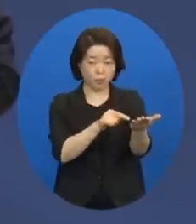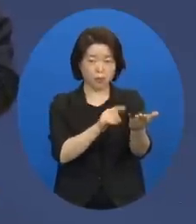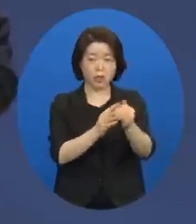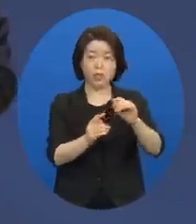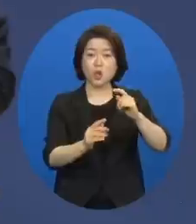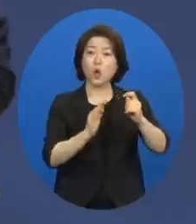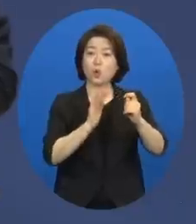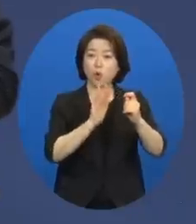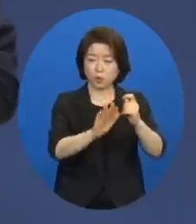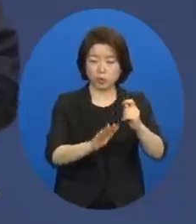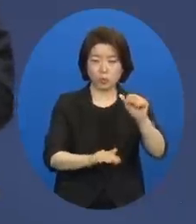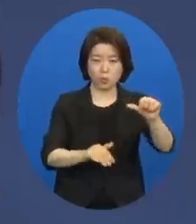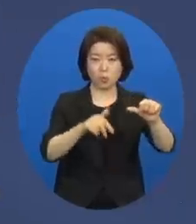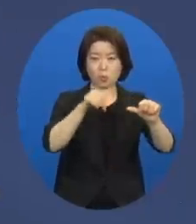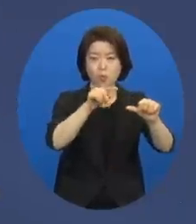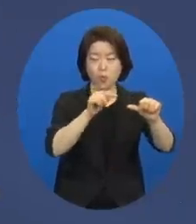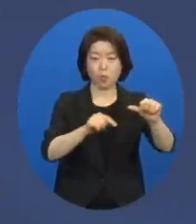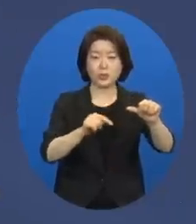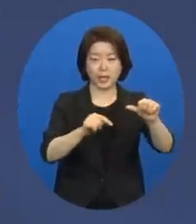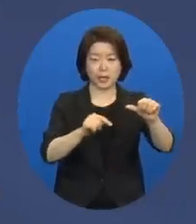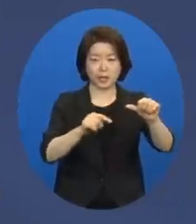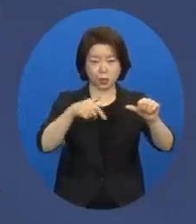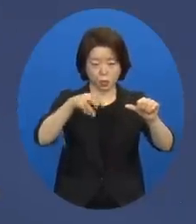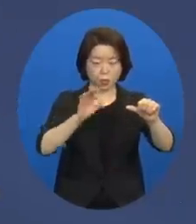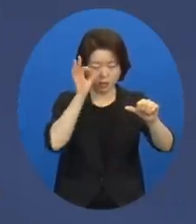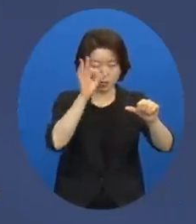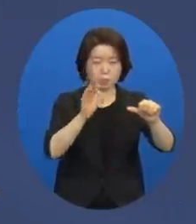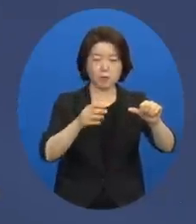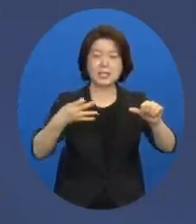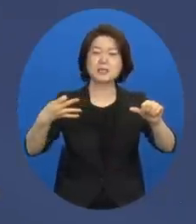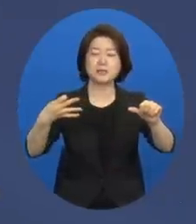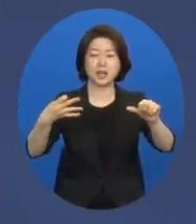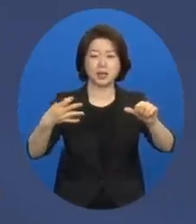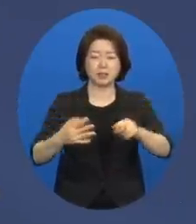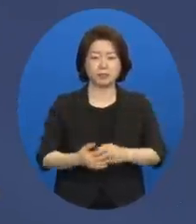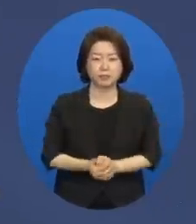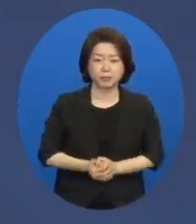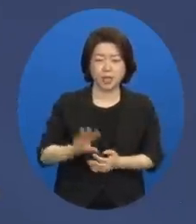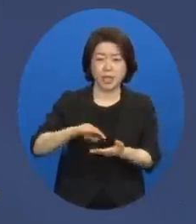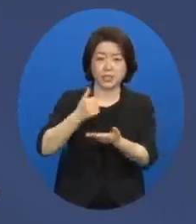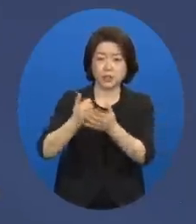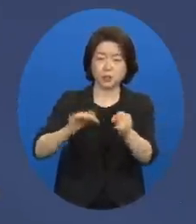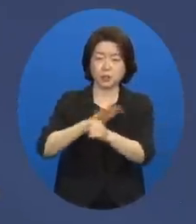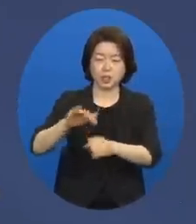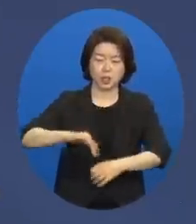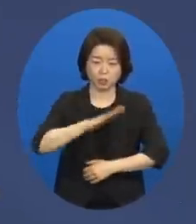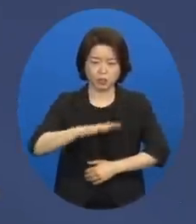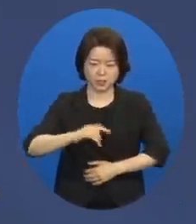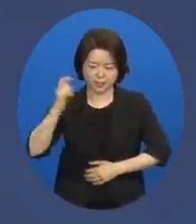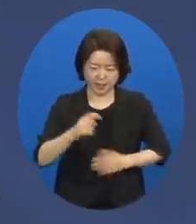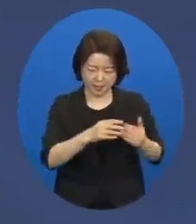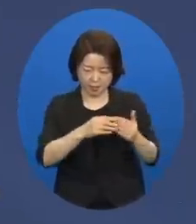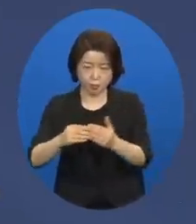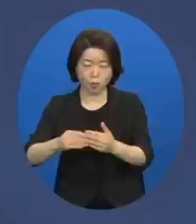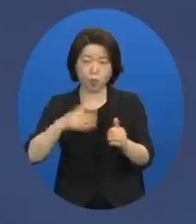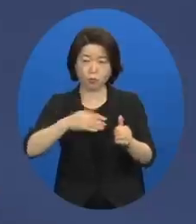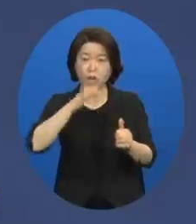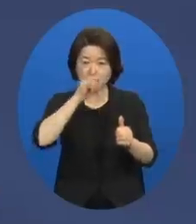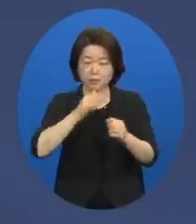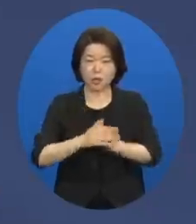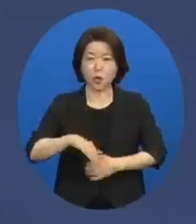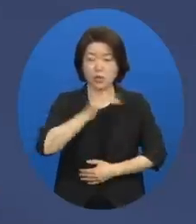고린도 후서 5장 거기에 보면 14절에 그리스도의 사랑이 우리를 강권하시는 도다. 우리가